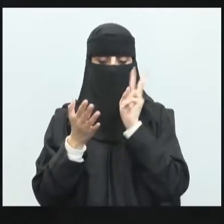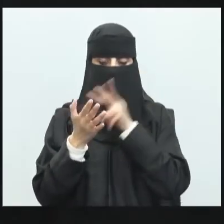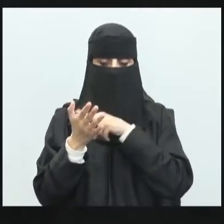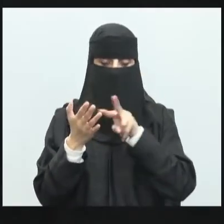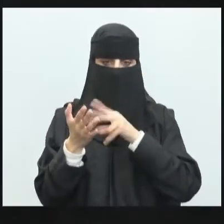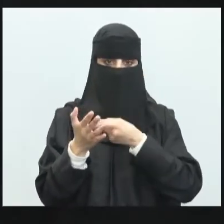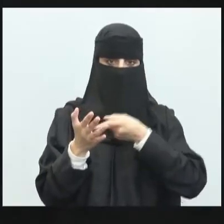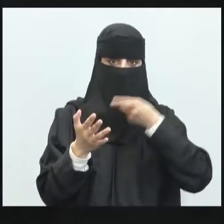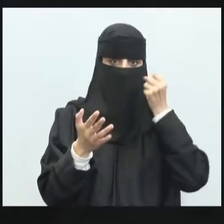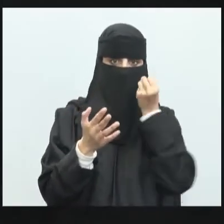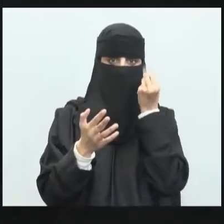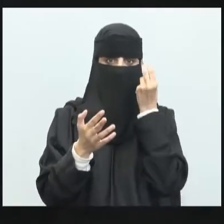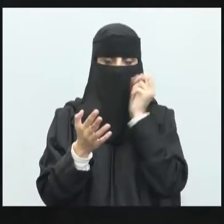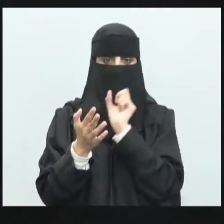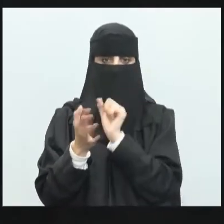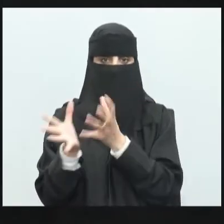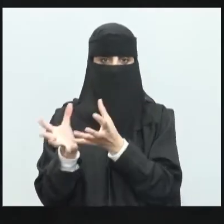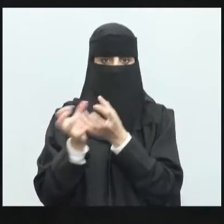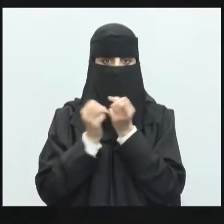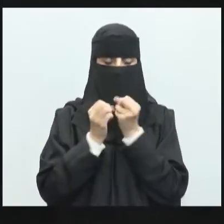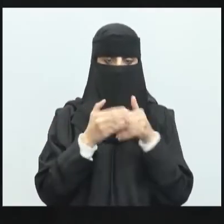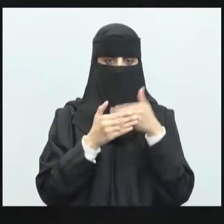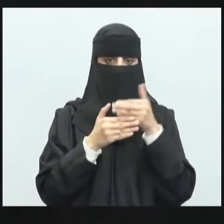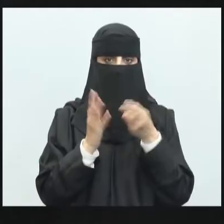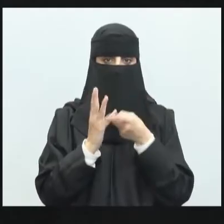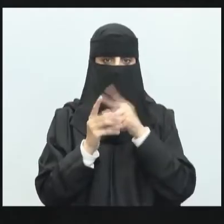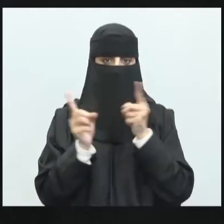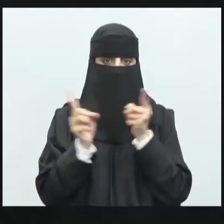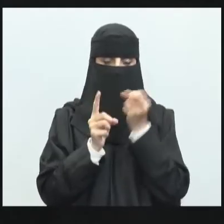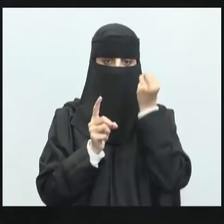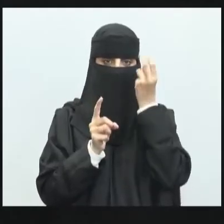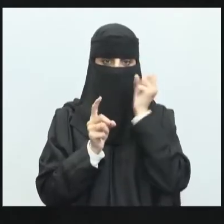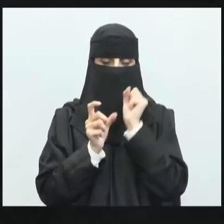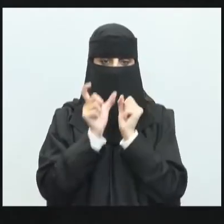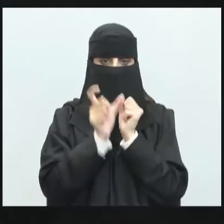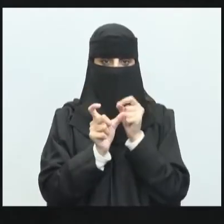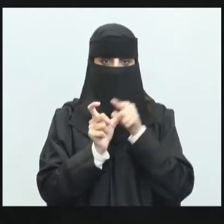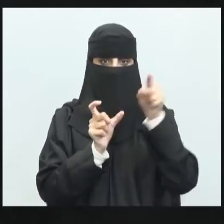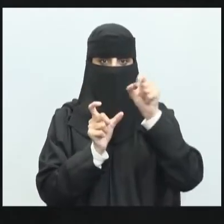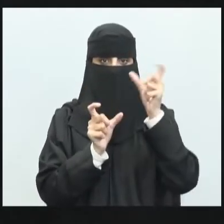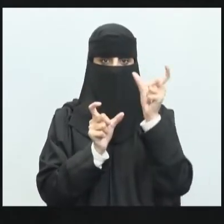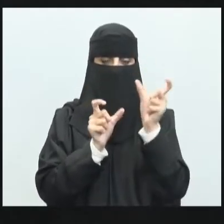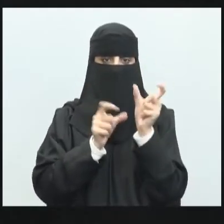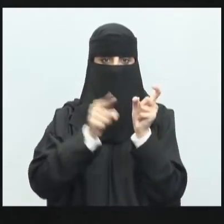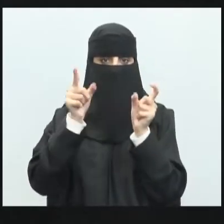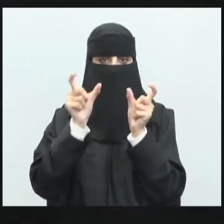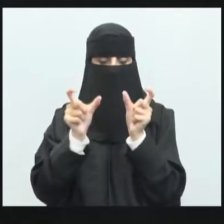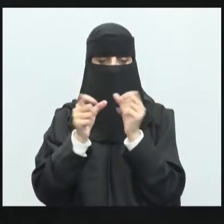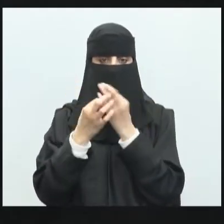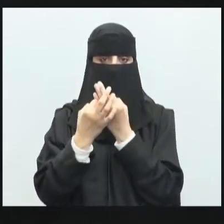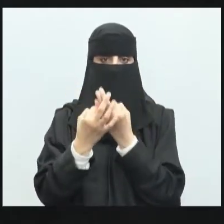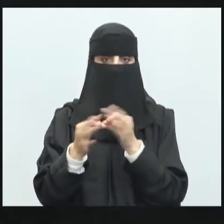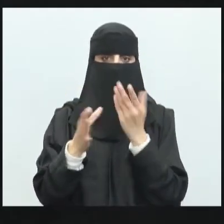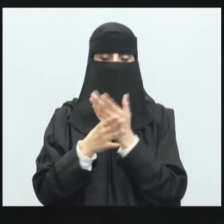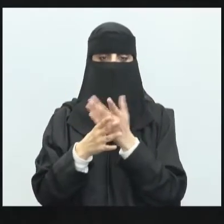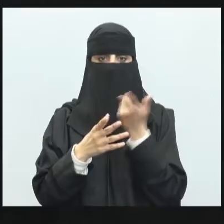او خريطه معرفيه نلخص فيها افكار النص الرئيسه لذلك